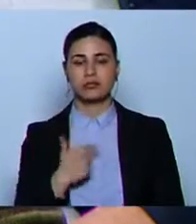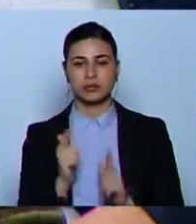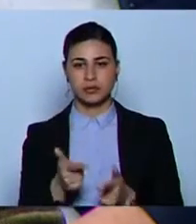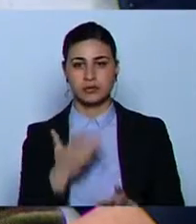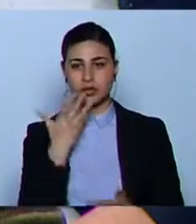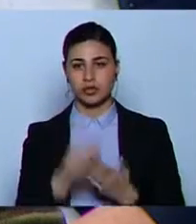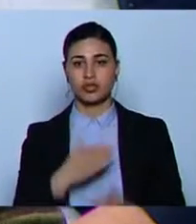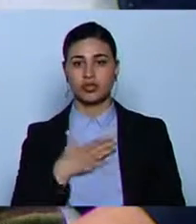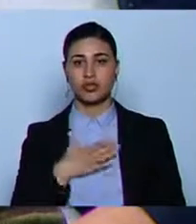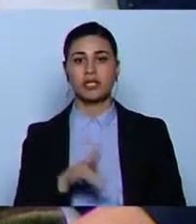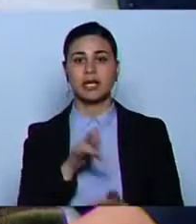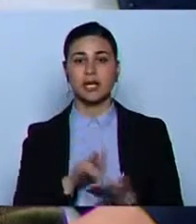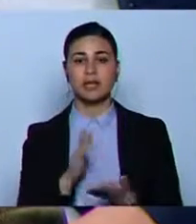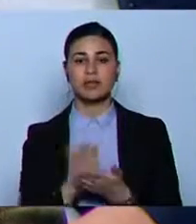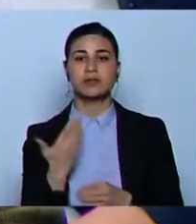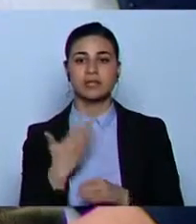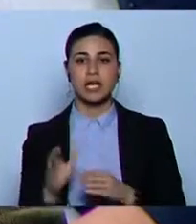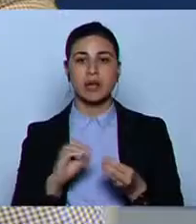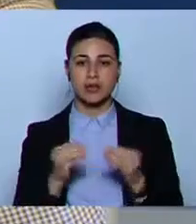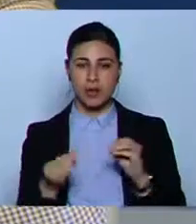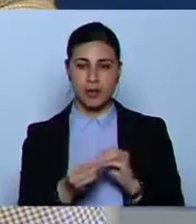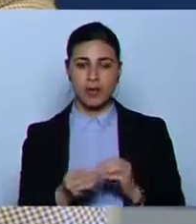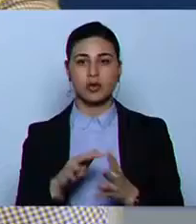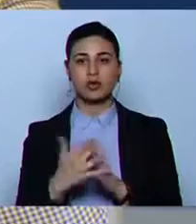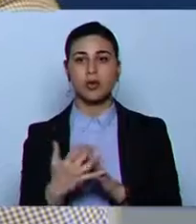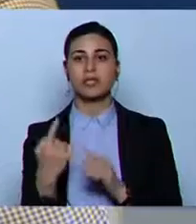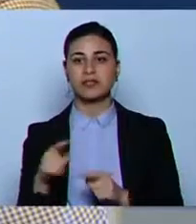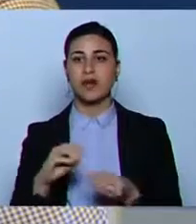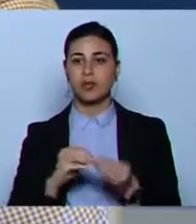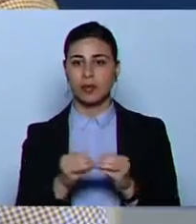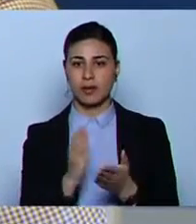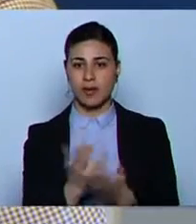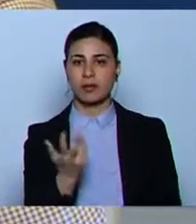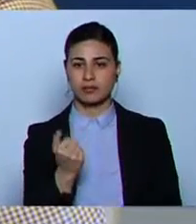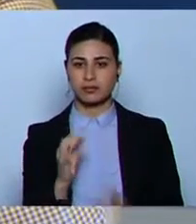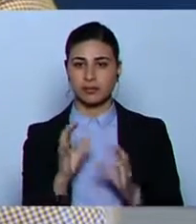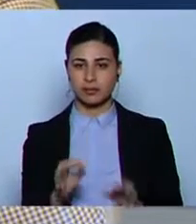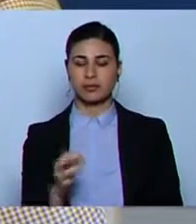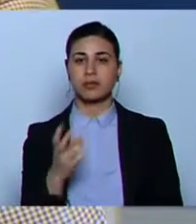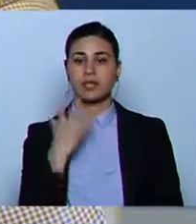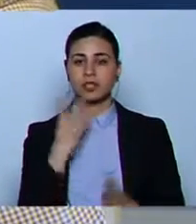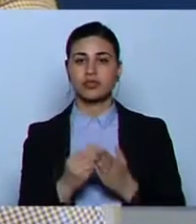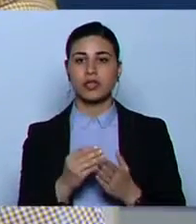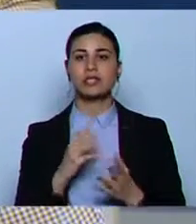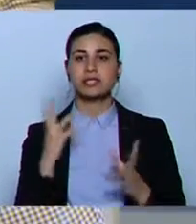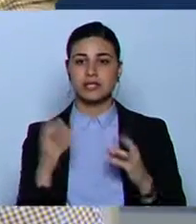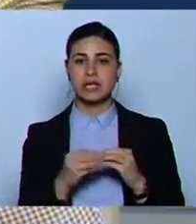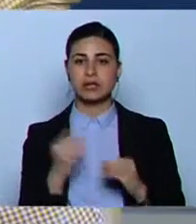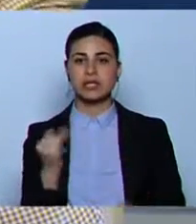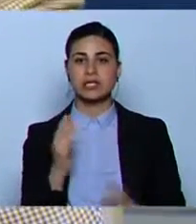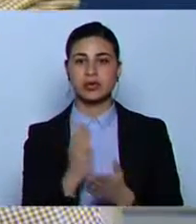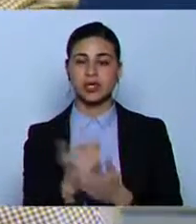როგორც ქალაქს ვთქვათ, გვაქვს ცალკე რაღაც სხვა პრობლემა, სოფელს აქვს ცალკე პრობლემა. ჩვენ ზოგადად საინტერესოა, საით